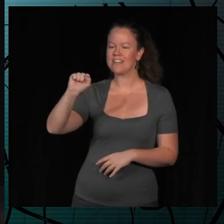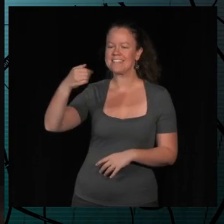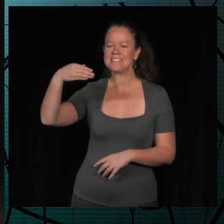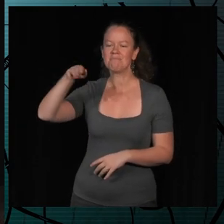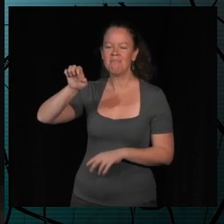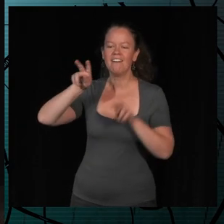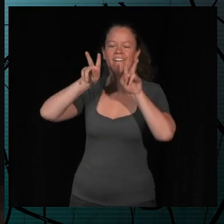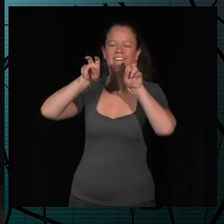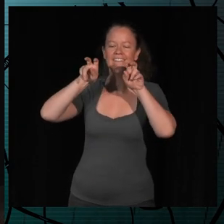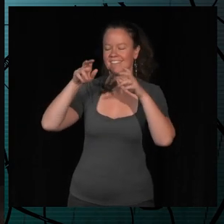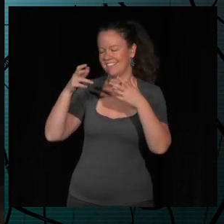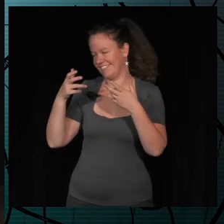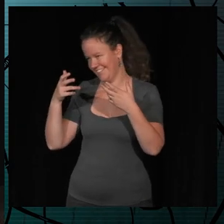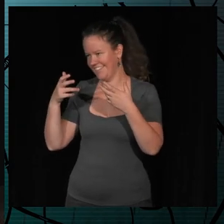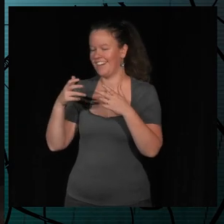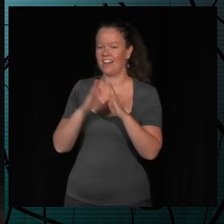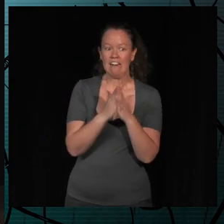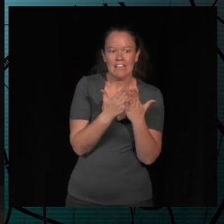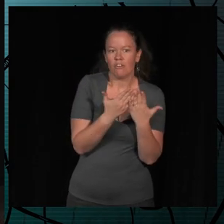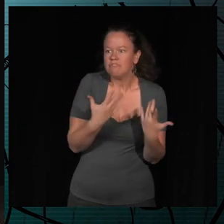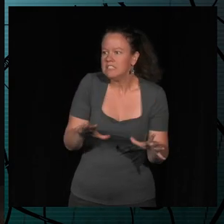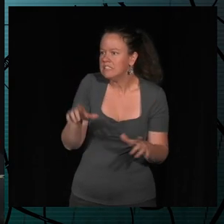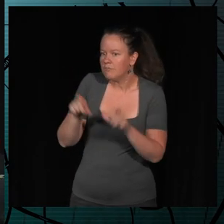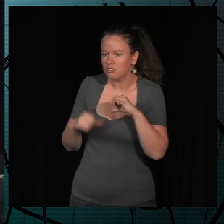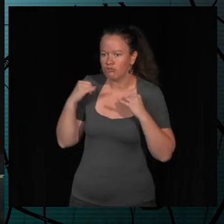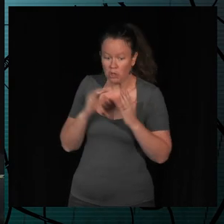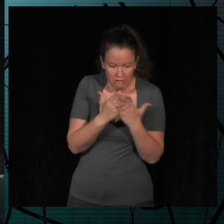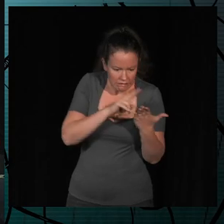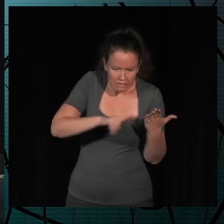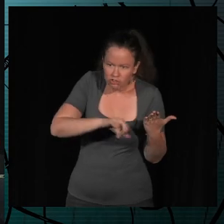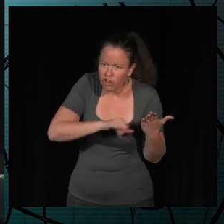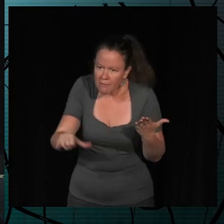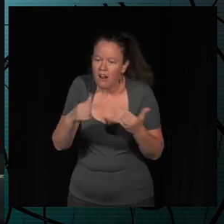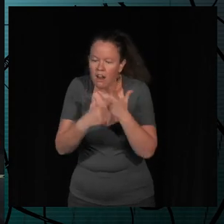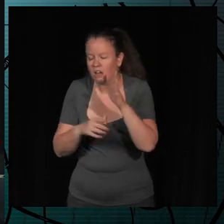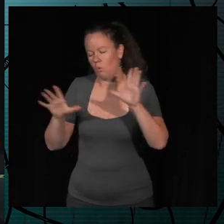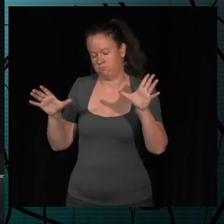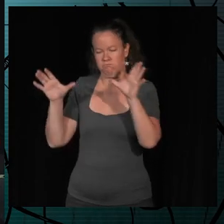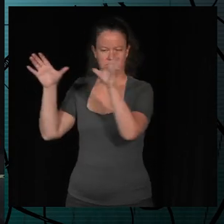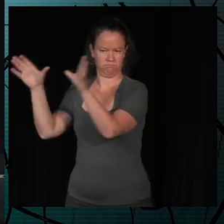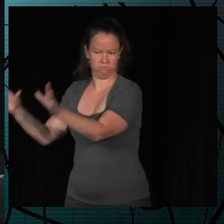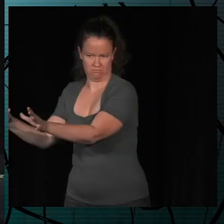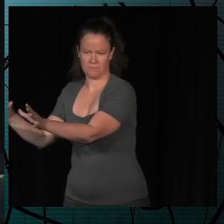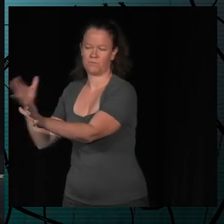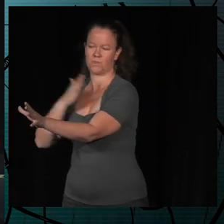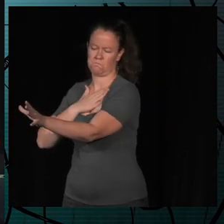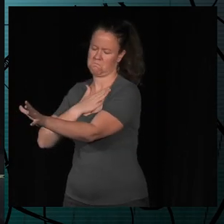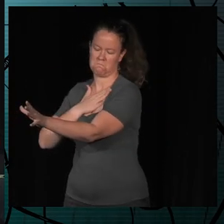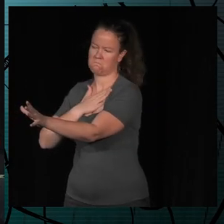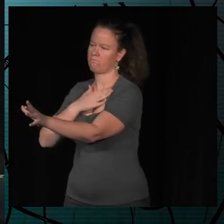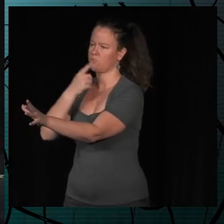chez les jeunes et alors là je suis sociologue je je suis bien placé pour parler de de de ces questions c'est pas c'est pas l'éclairage qu'on a voulu